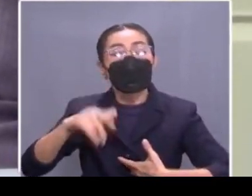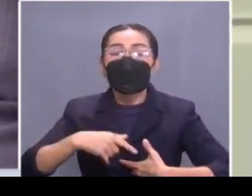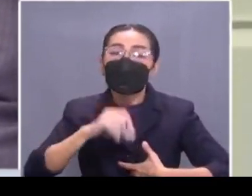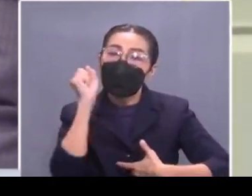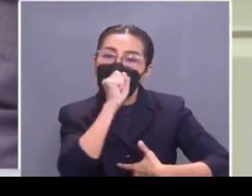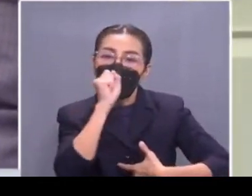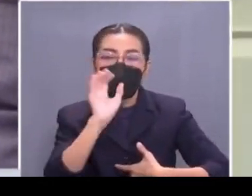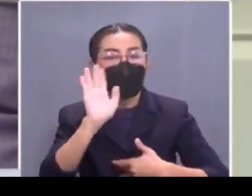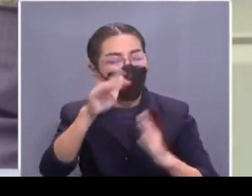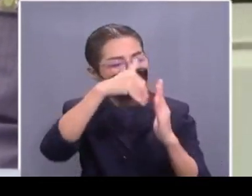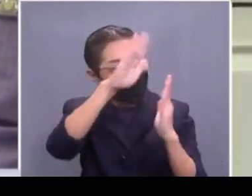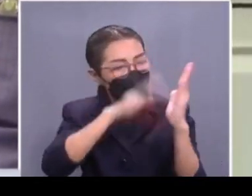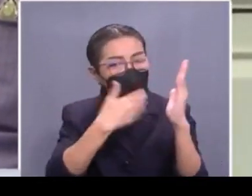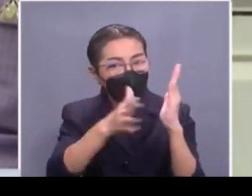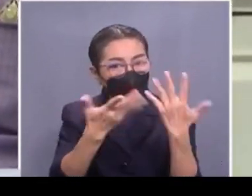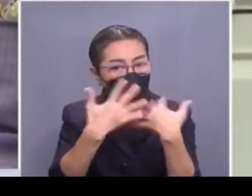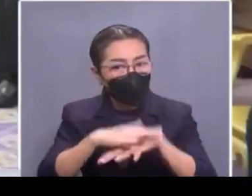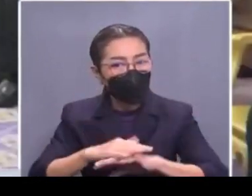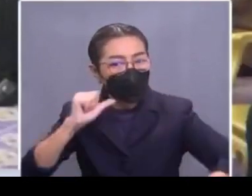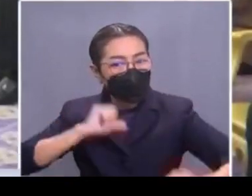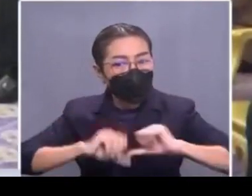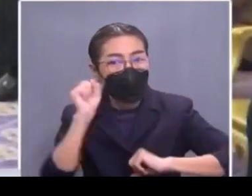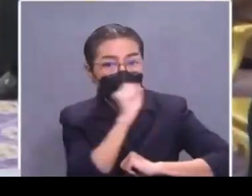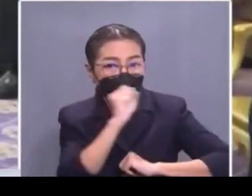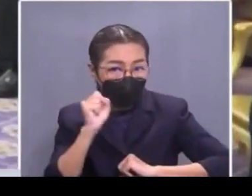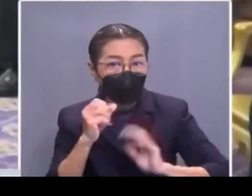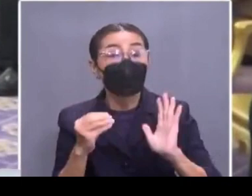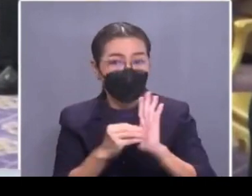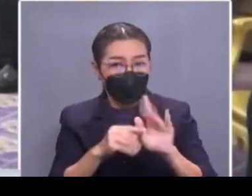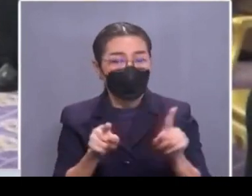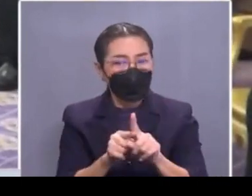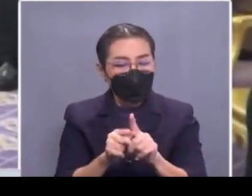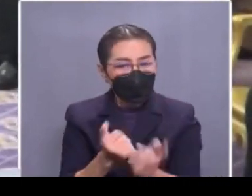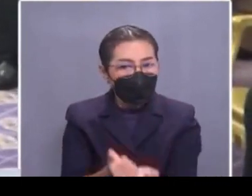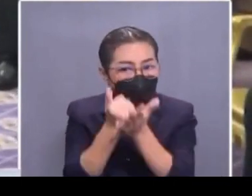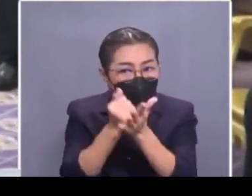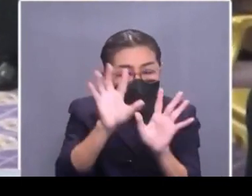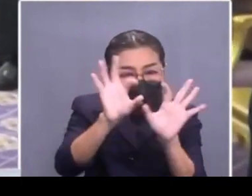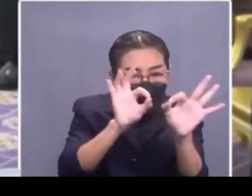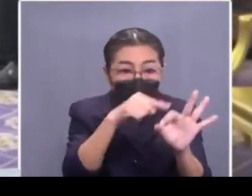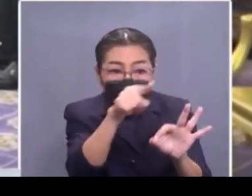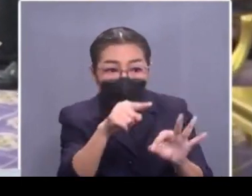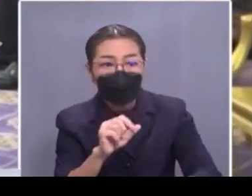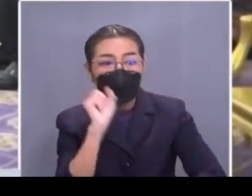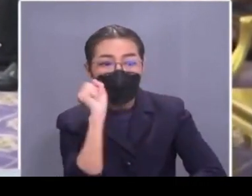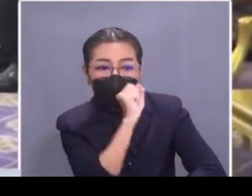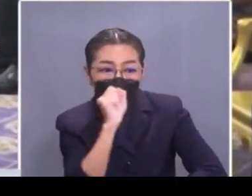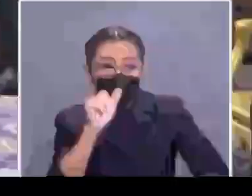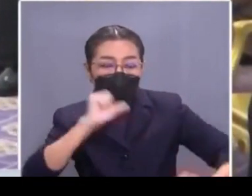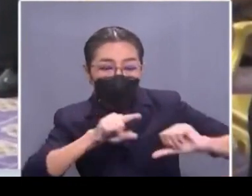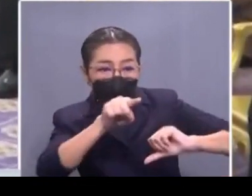างๆและก็กรุงเทพมหานครเนี่ยค่ะช่วยกันมีส่วนในการเลือกศิลปินที่ได้รับผลกระทบจากการแพร่ระบาดของ